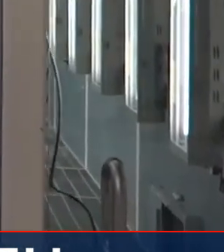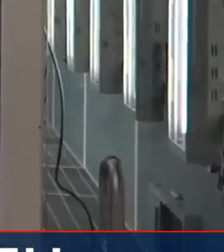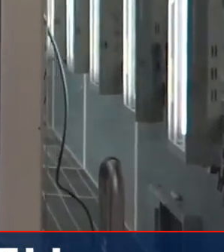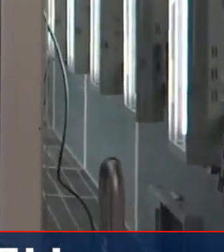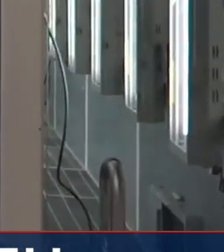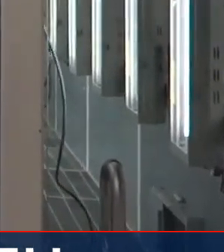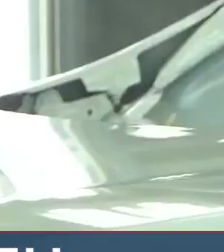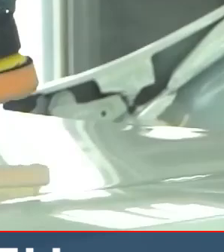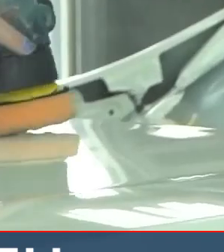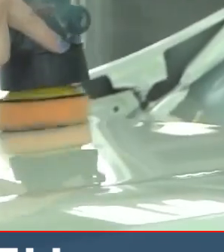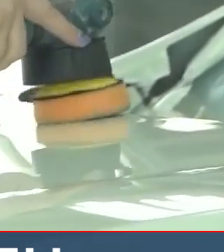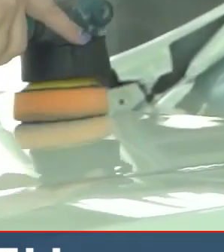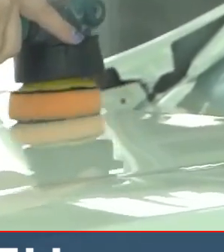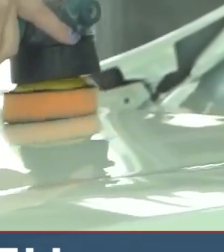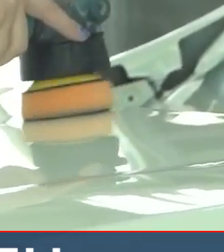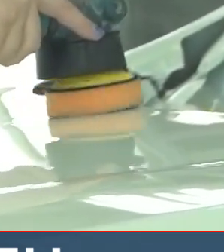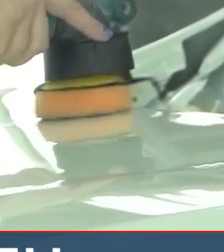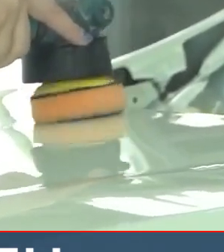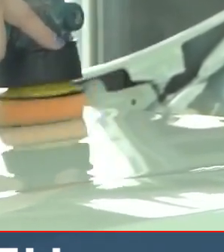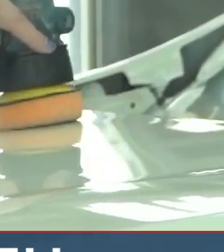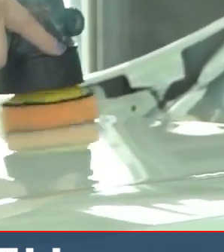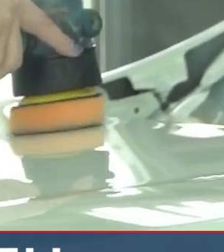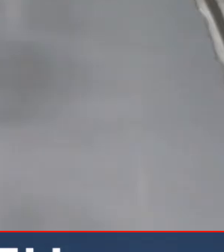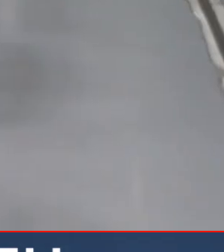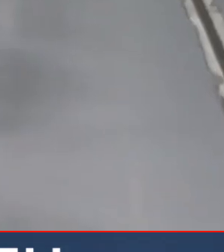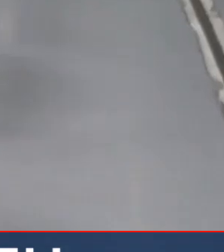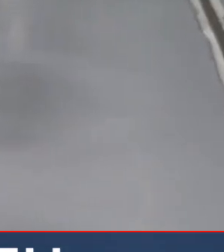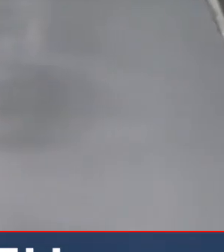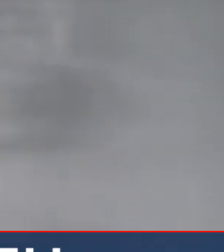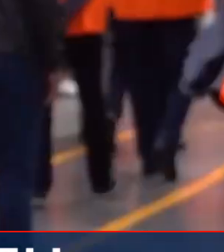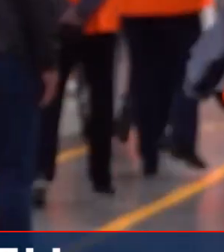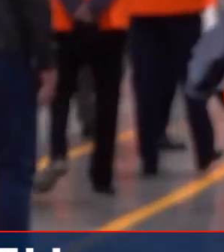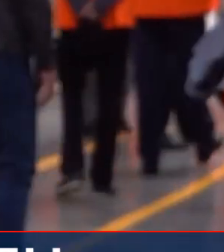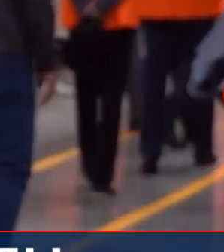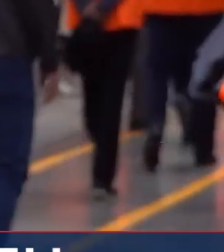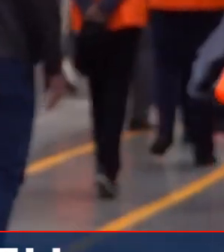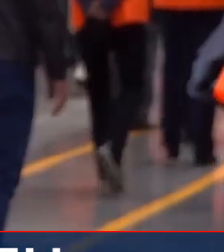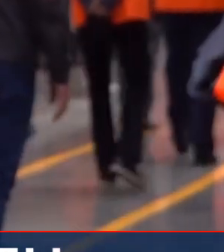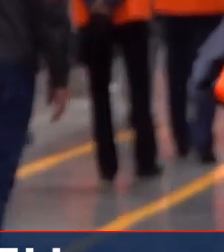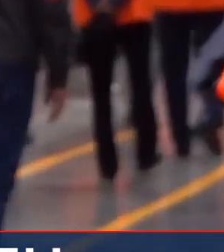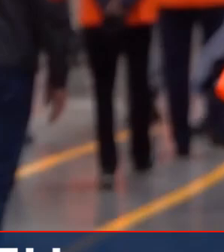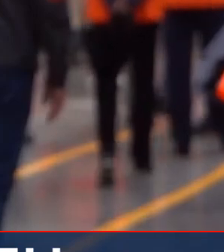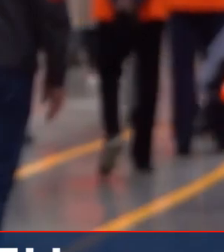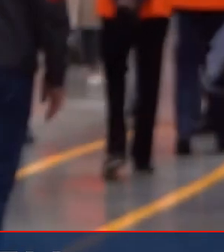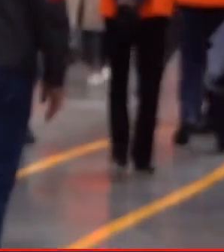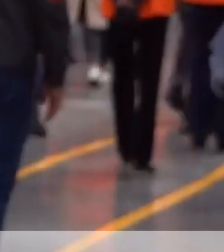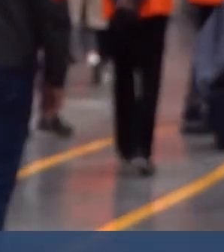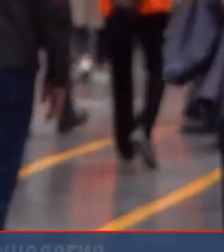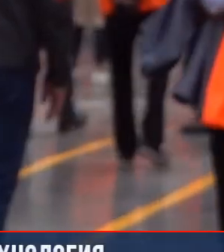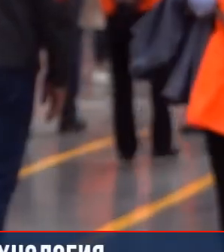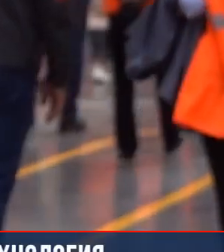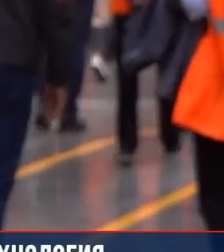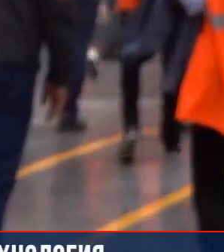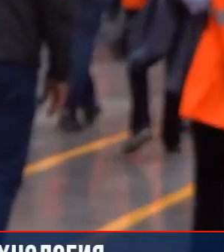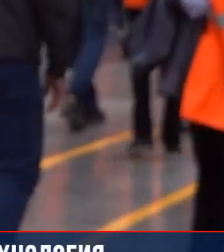ақылды машина металды тегістеп, эмаль және лак жағу процесіне жауап береді. Мы находимся на последнем этапе полного цикла. Қазір